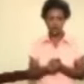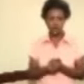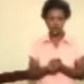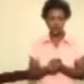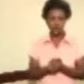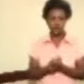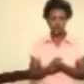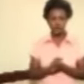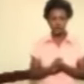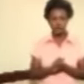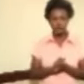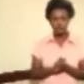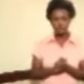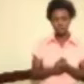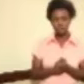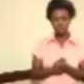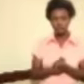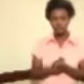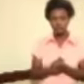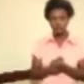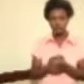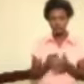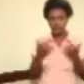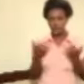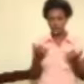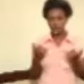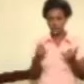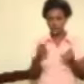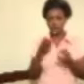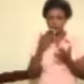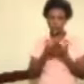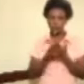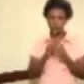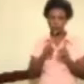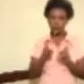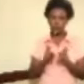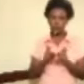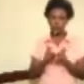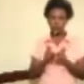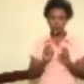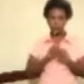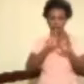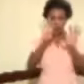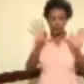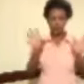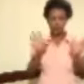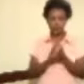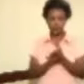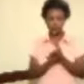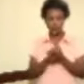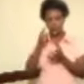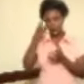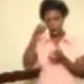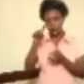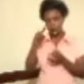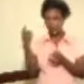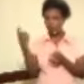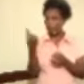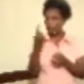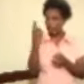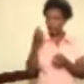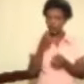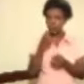Madame Maniga, s'il vous plaît. Bien, son question qui est classique, qui vient dans toute interview, effectivement, il m'a toujours dit